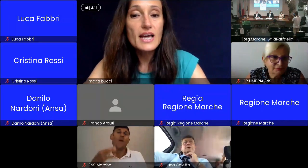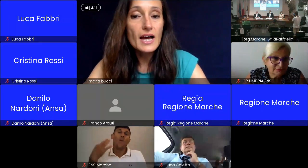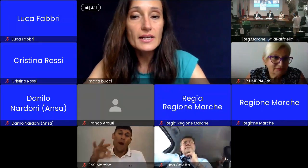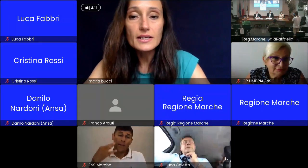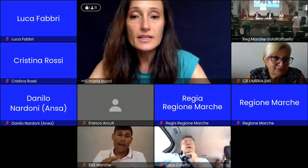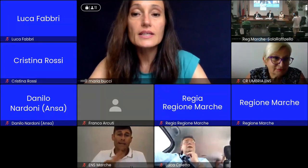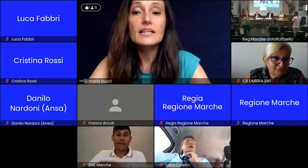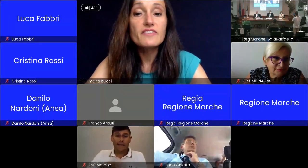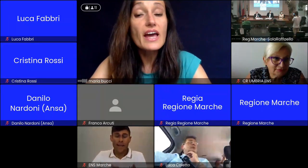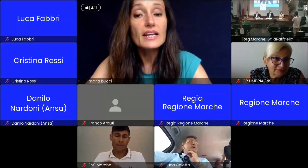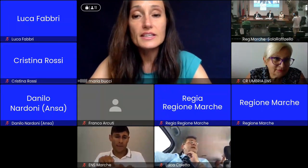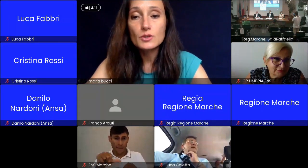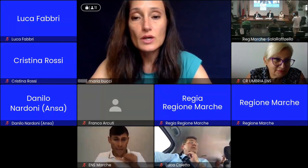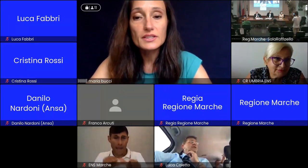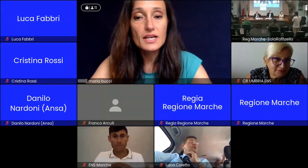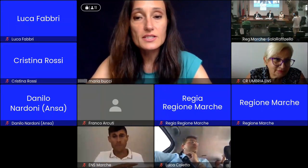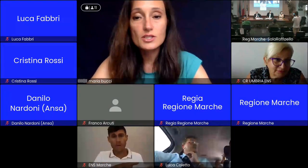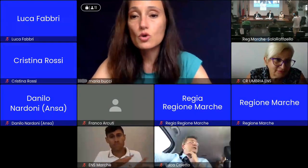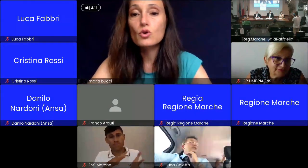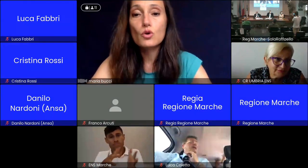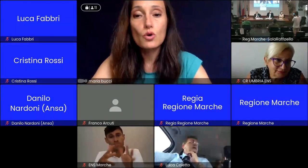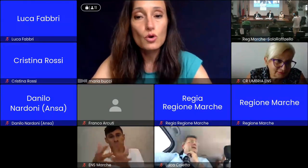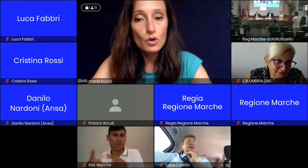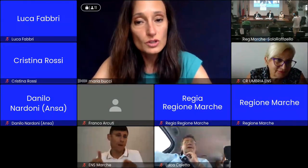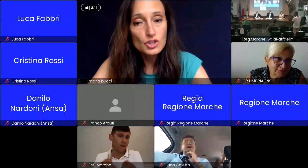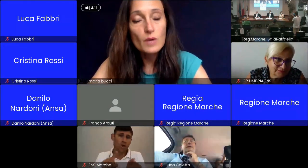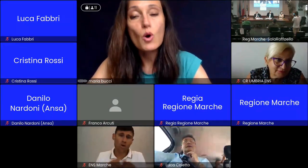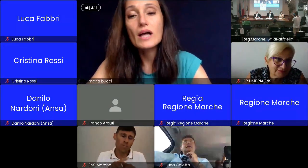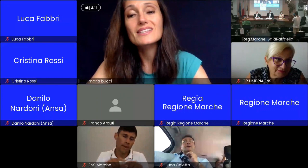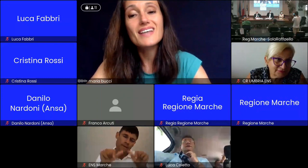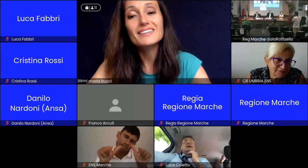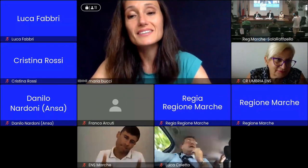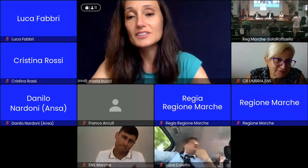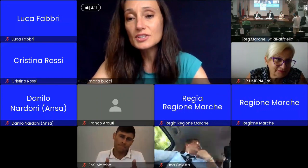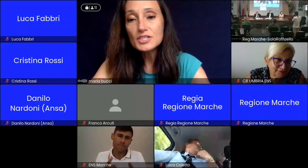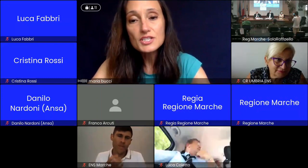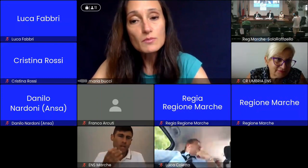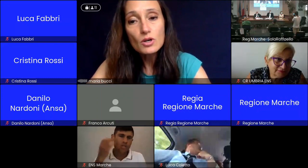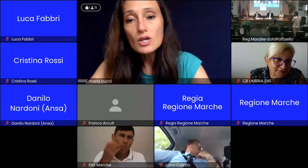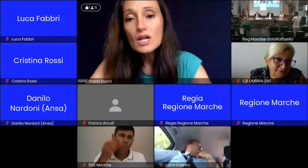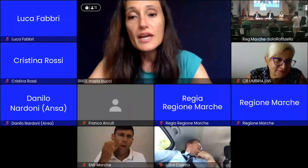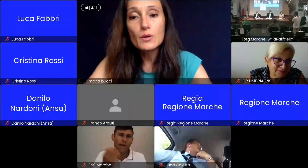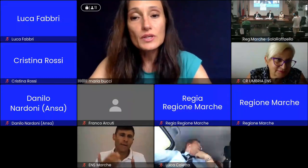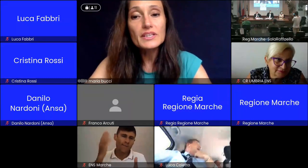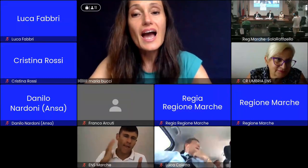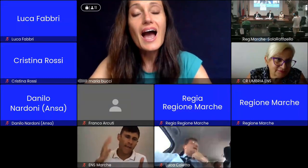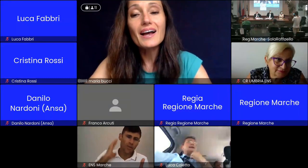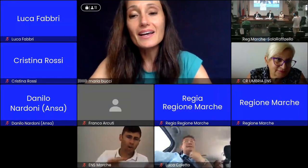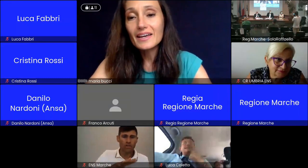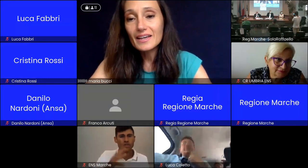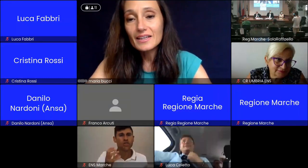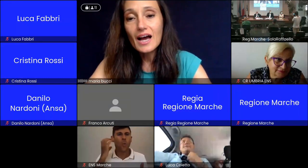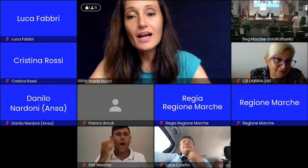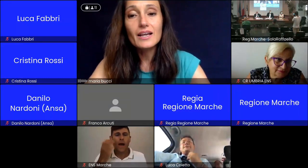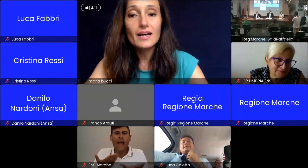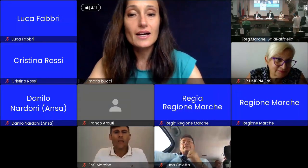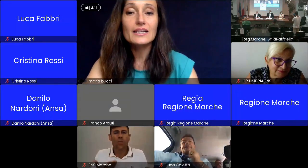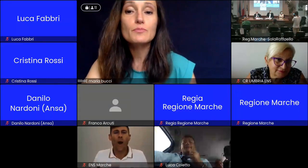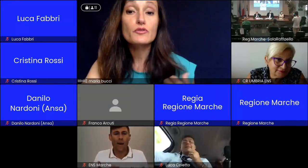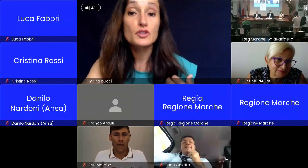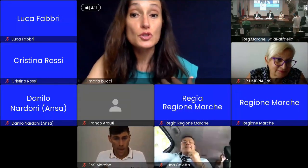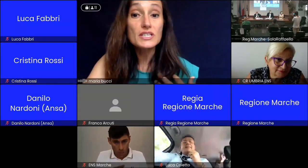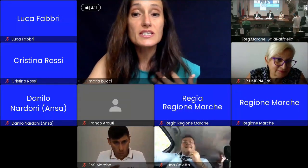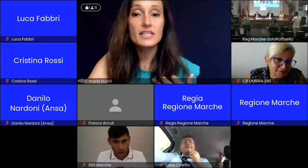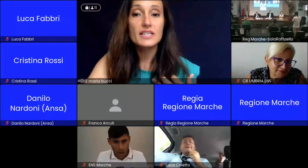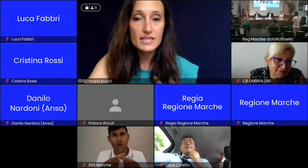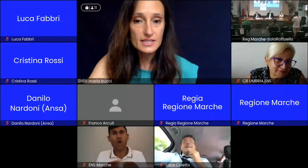In questi anni i livelli di qualità si sono, diciamo, alzati tantissimo e quindi anche